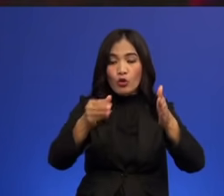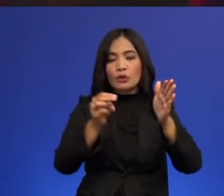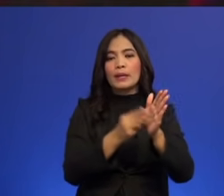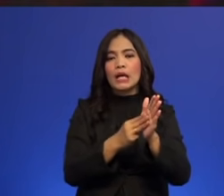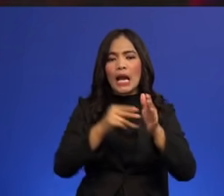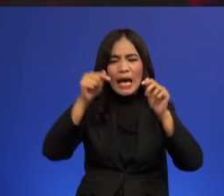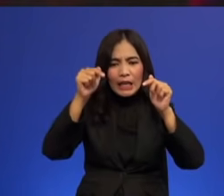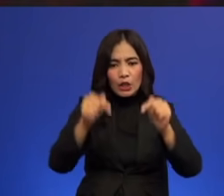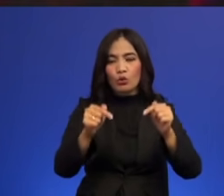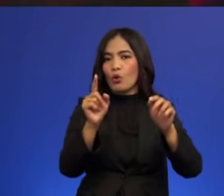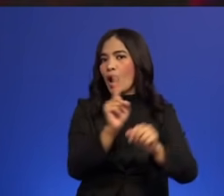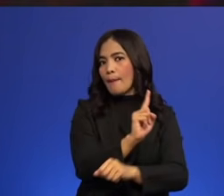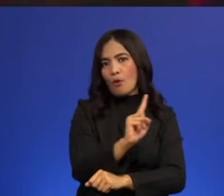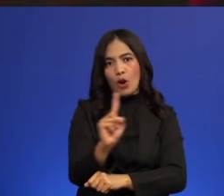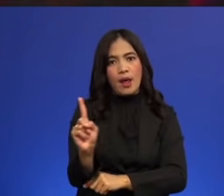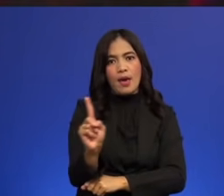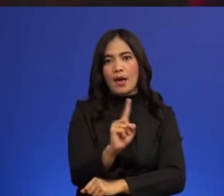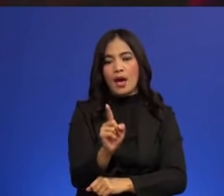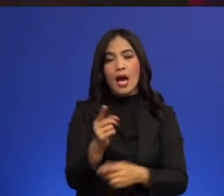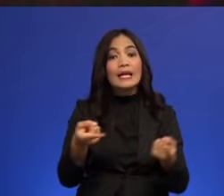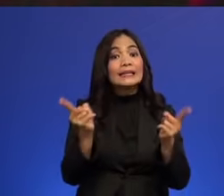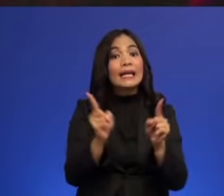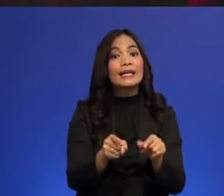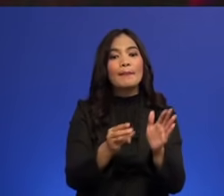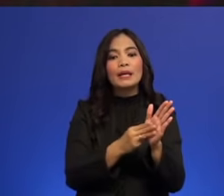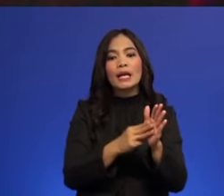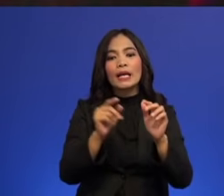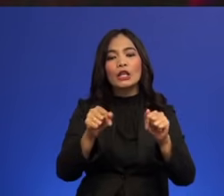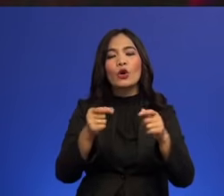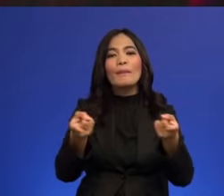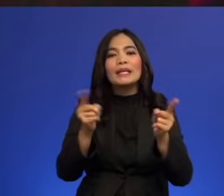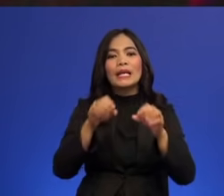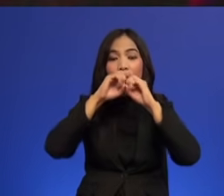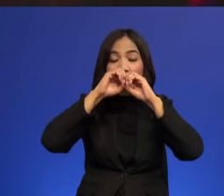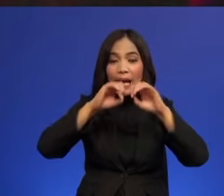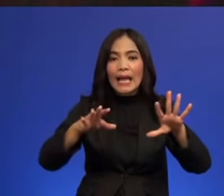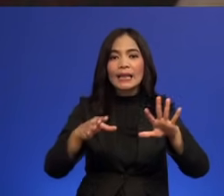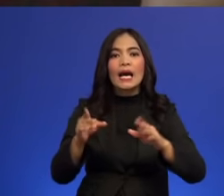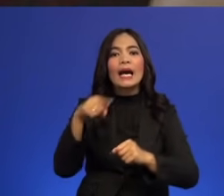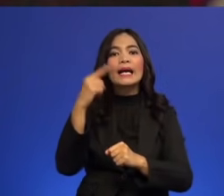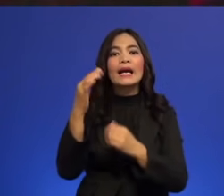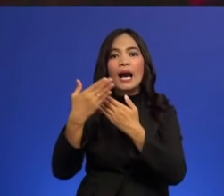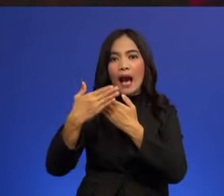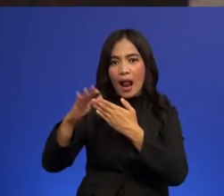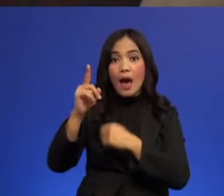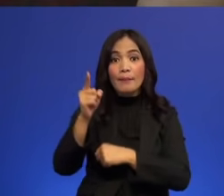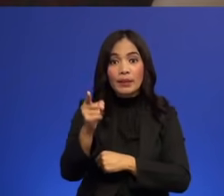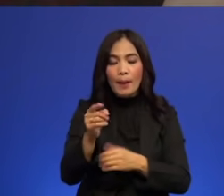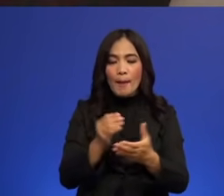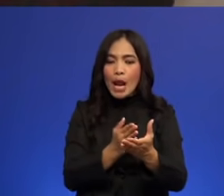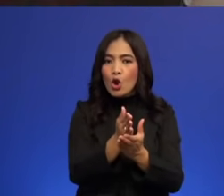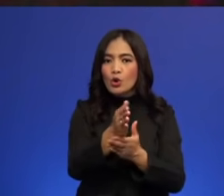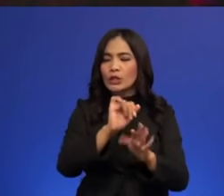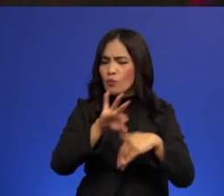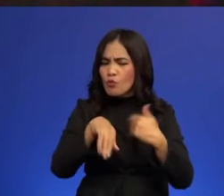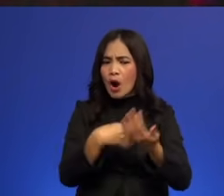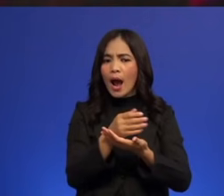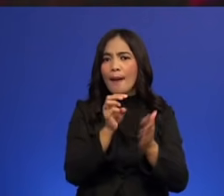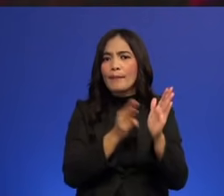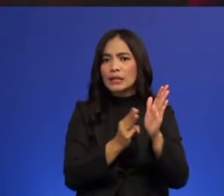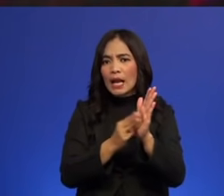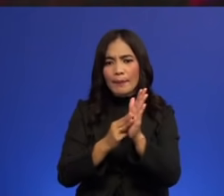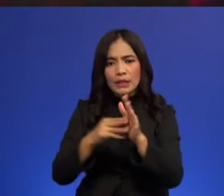itu. Jadikan masalah-masalah itu berkat kekal, karena memang melalui masalah-masalah